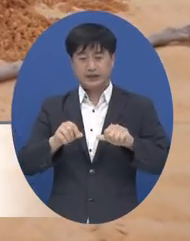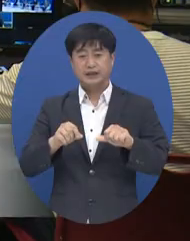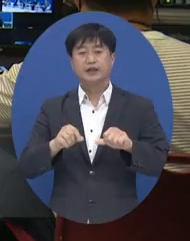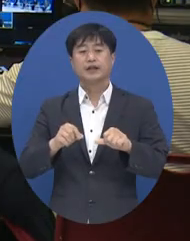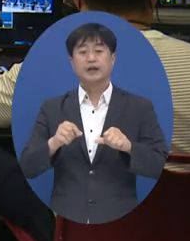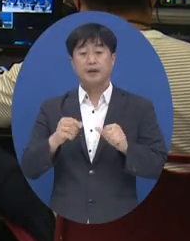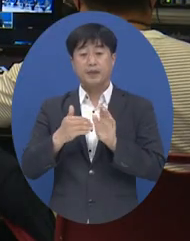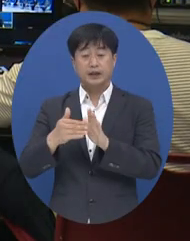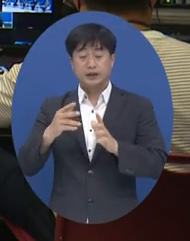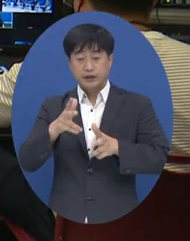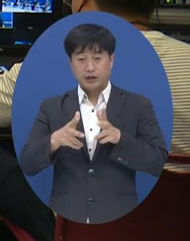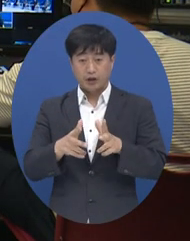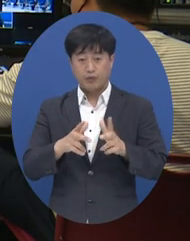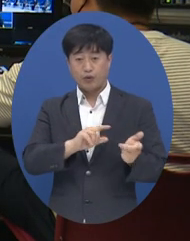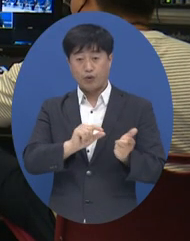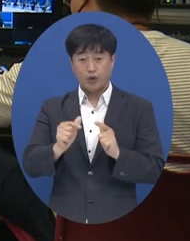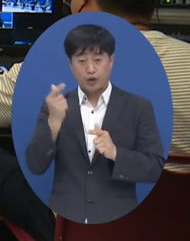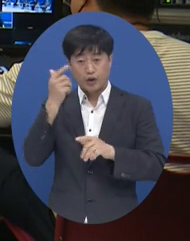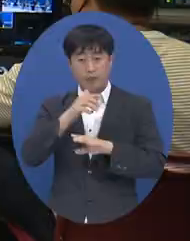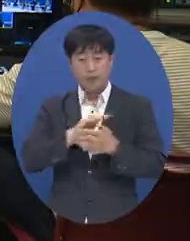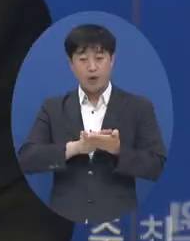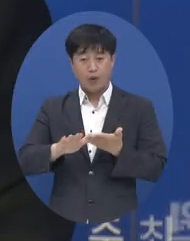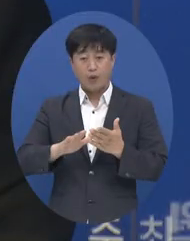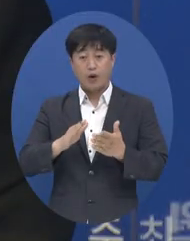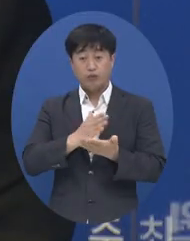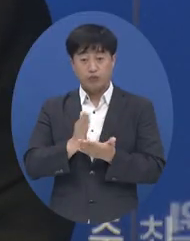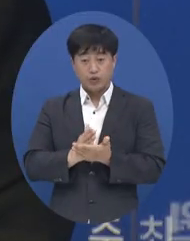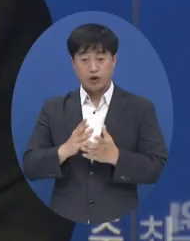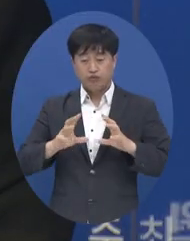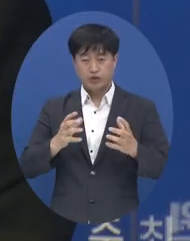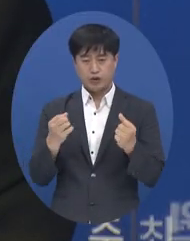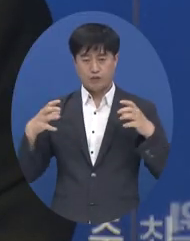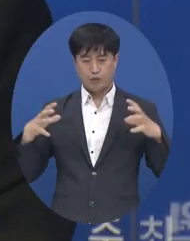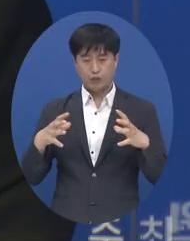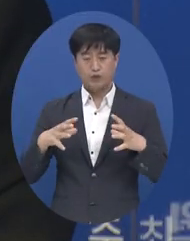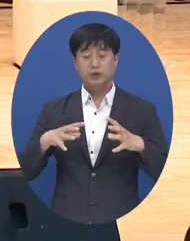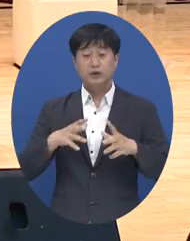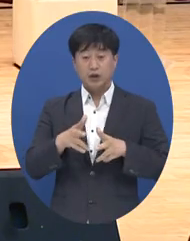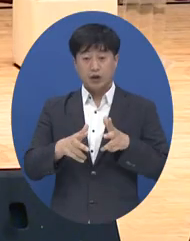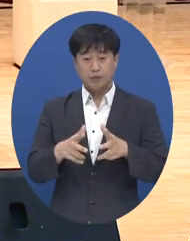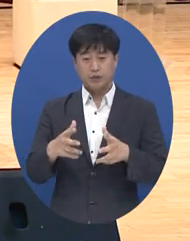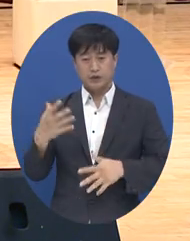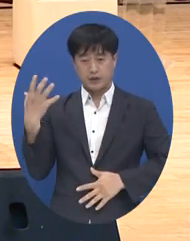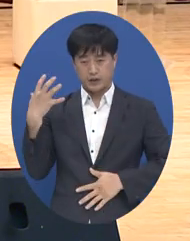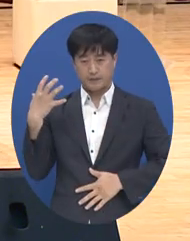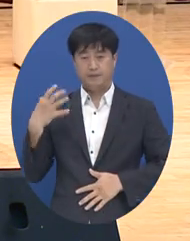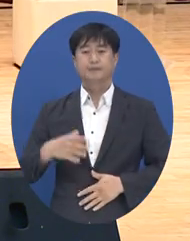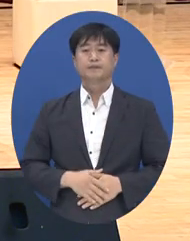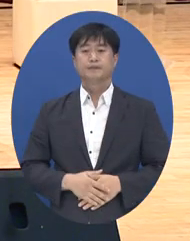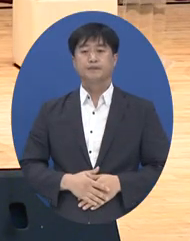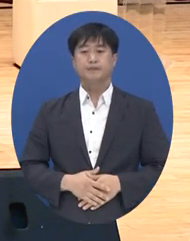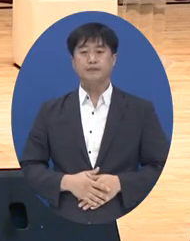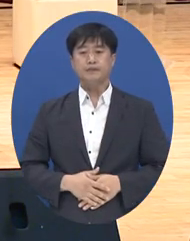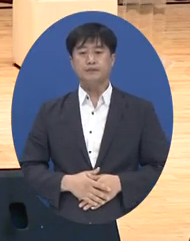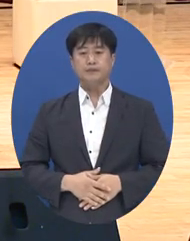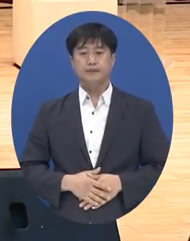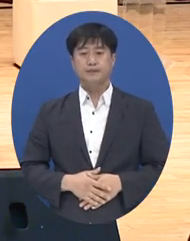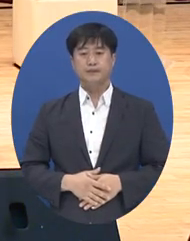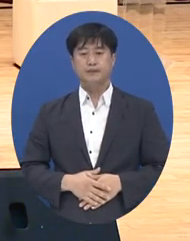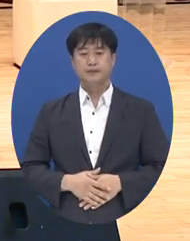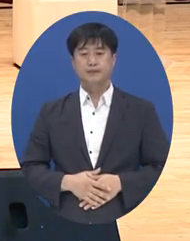국제행사 등 경기도가 추진하는 평화 분야 국제협력 사업들을 총괄하게 됩니다. 경기지TV 김태희입니다.